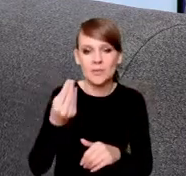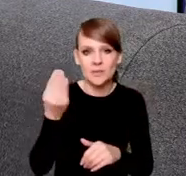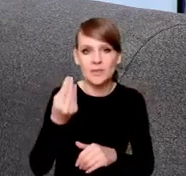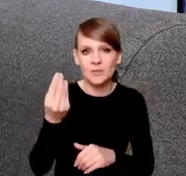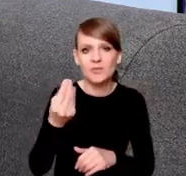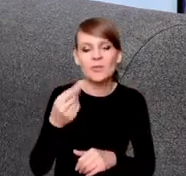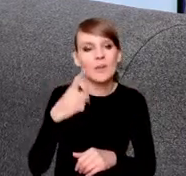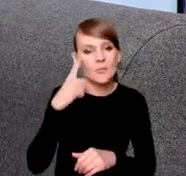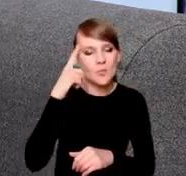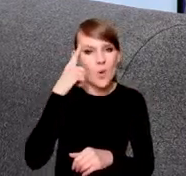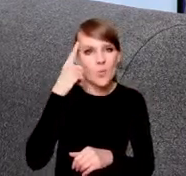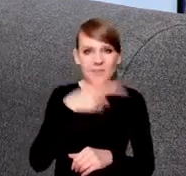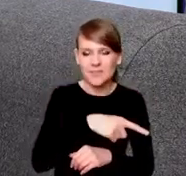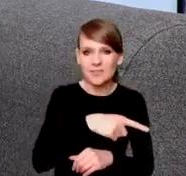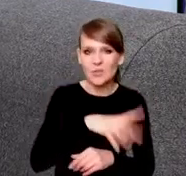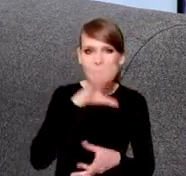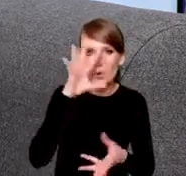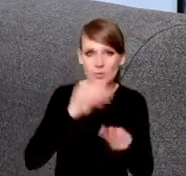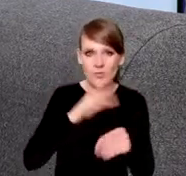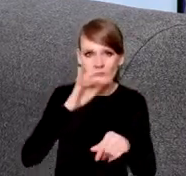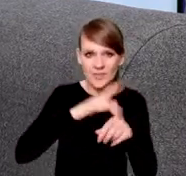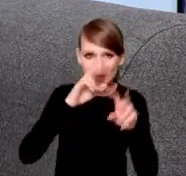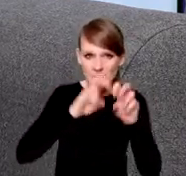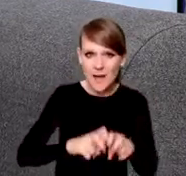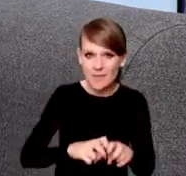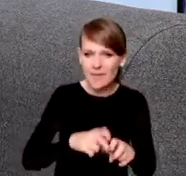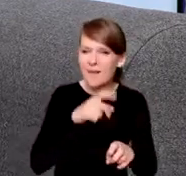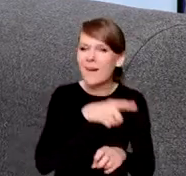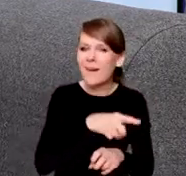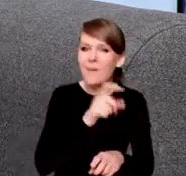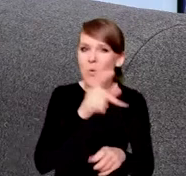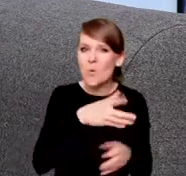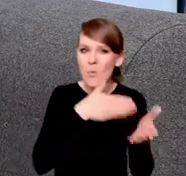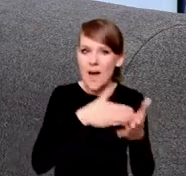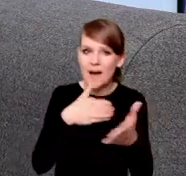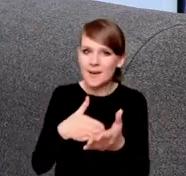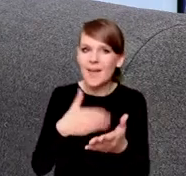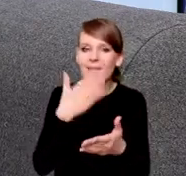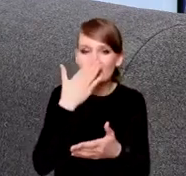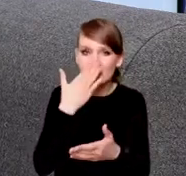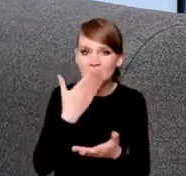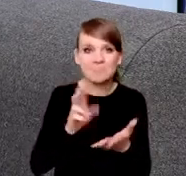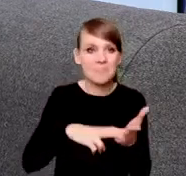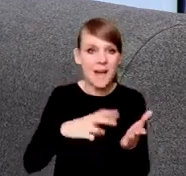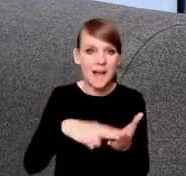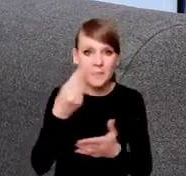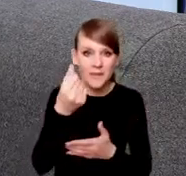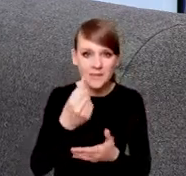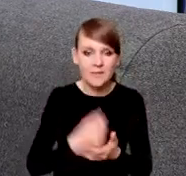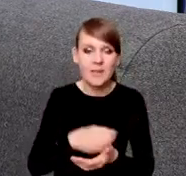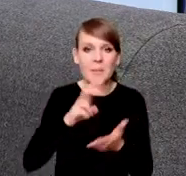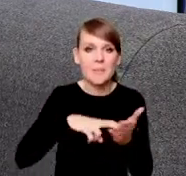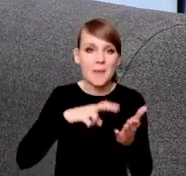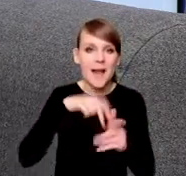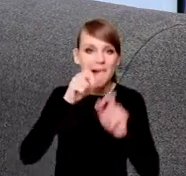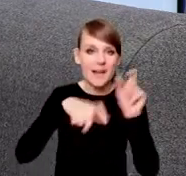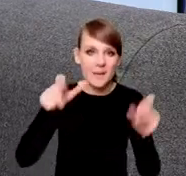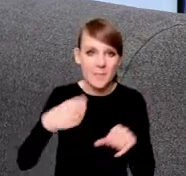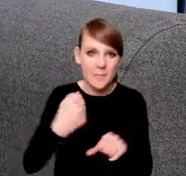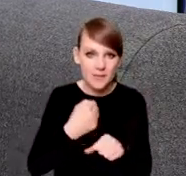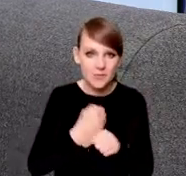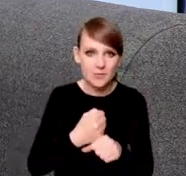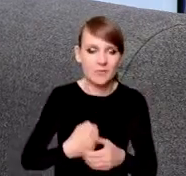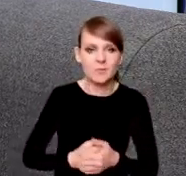badań, o barierach. Brak finansów, brak kadry.